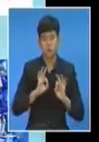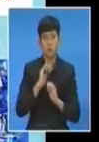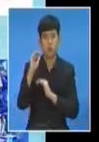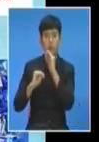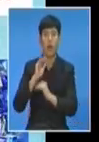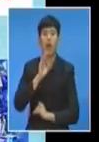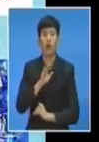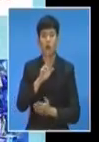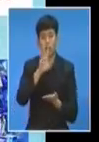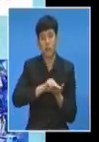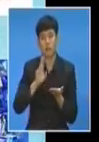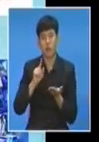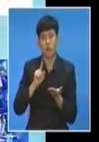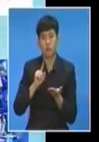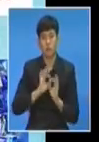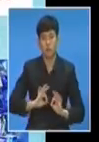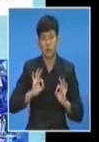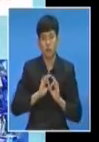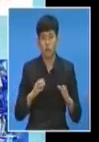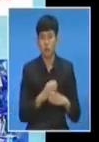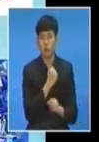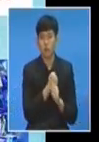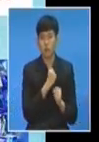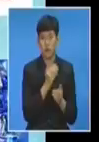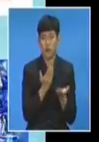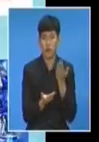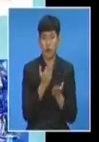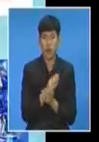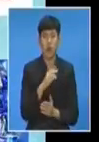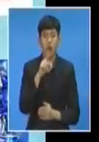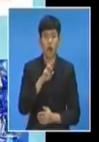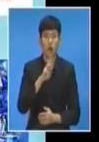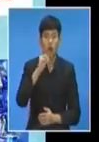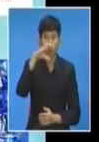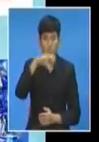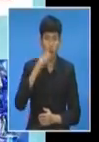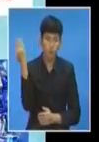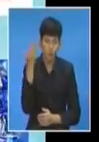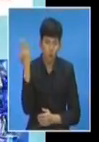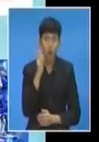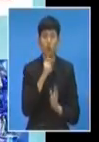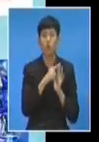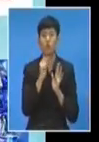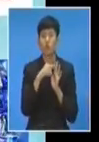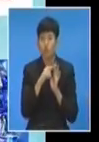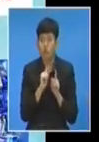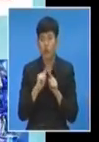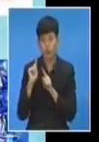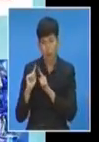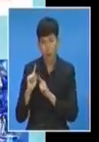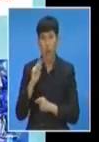ภาพของข้อมูลนะหน่วยงานที่เกี่ยวข้อมูลไม่ว่าจะเป็นกรมอุทกศาสตร์ไม่ว่าเป็นกรมอุตุนิยมไม่ว่าจะเป็นกรมชลประท